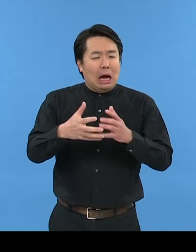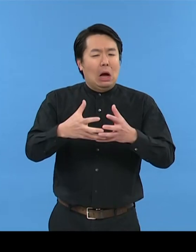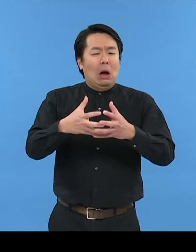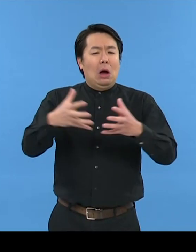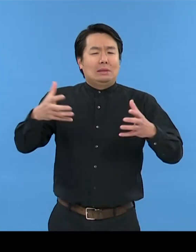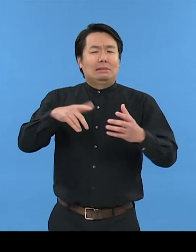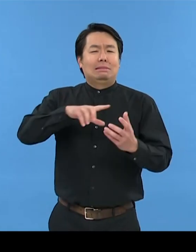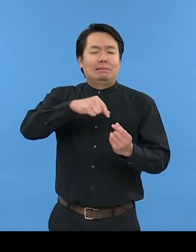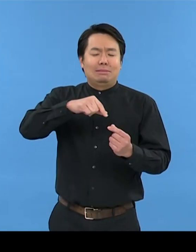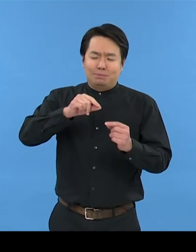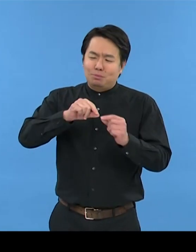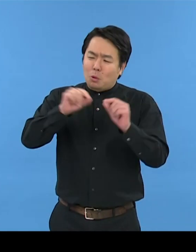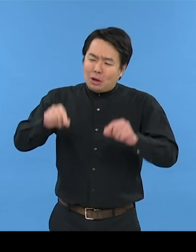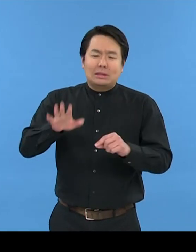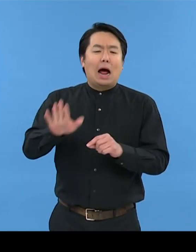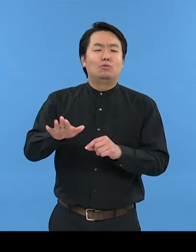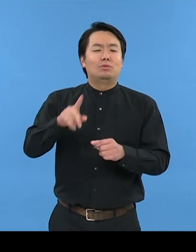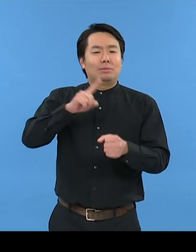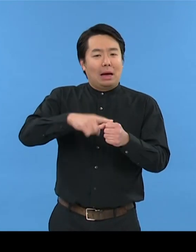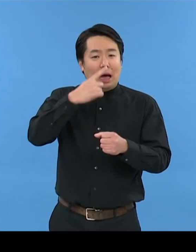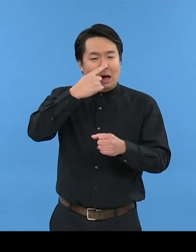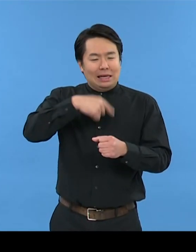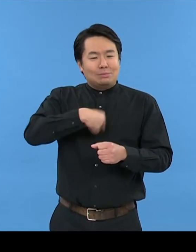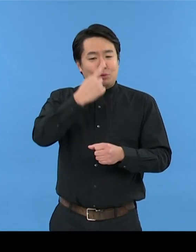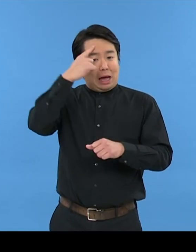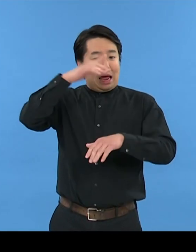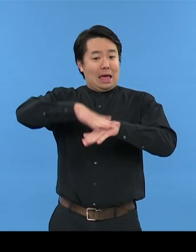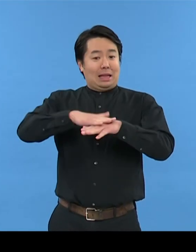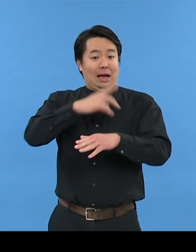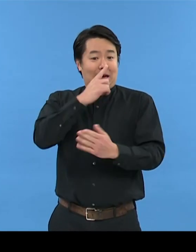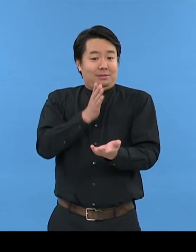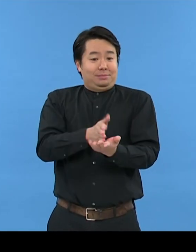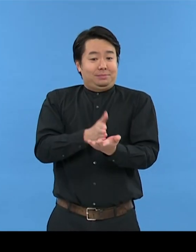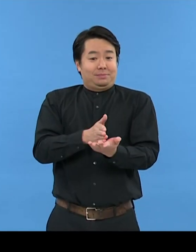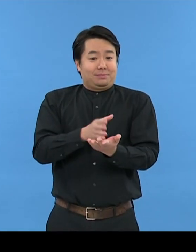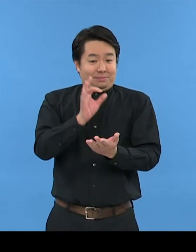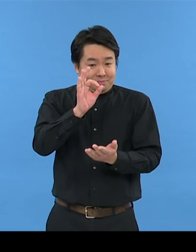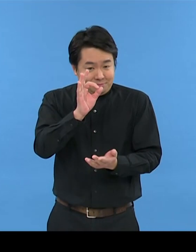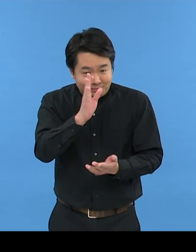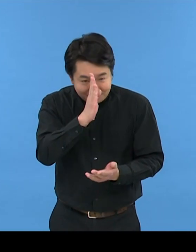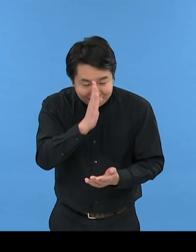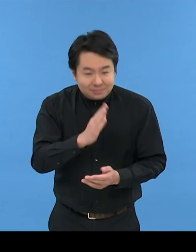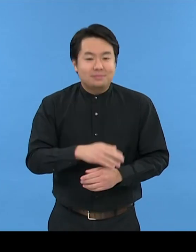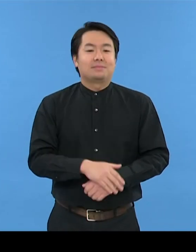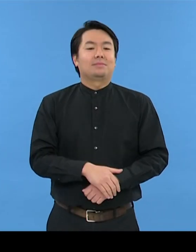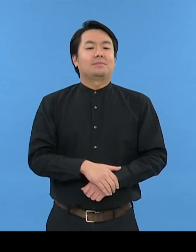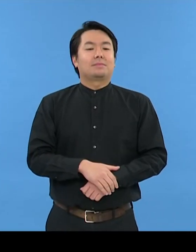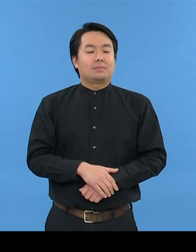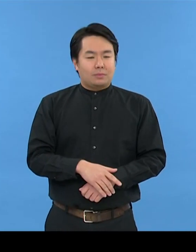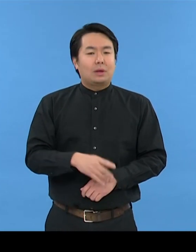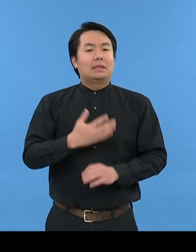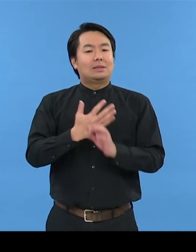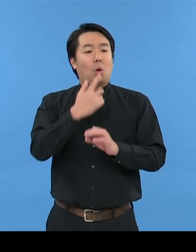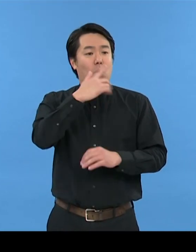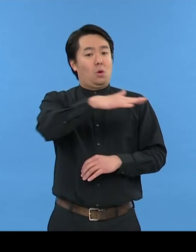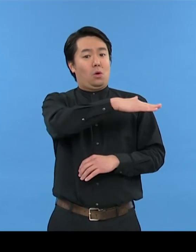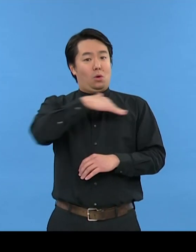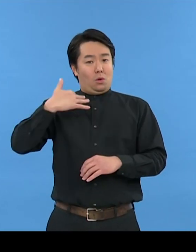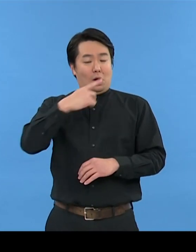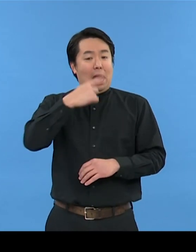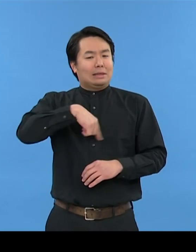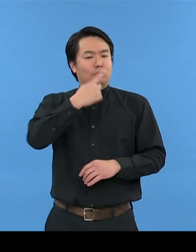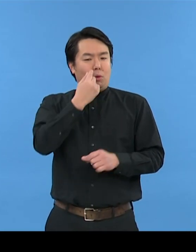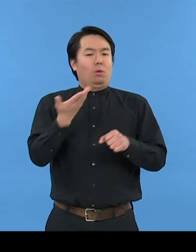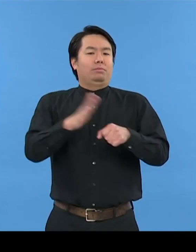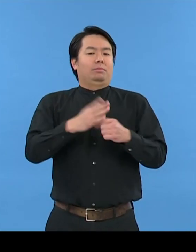示すんでしょうけどとても大きな話題なので私の試験にしか過ぎません一応私たち